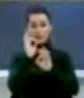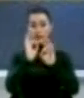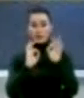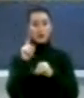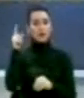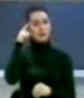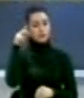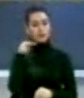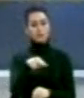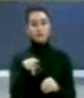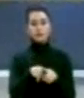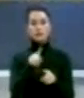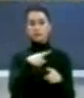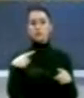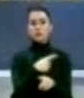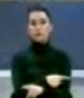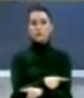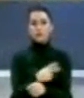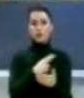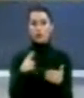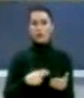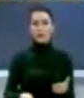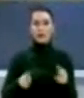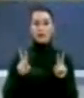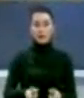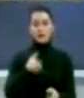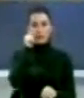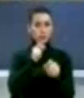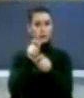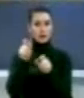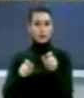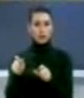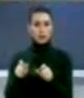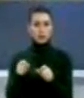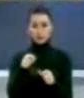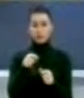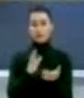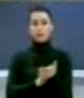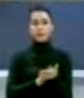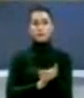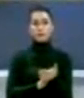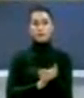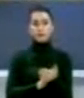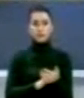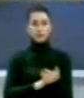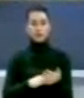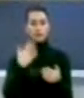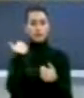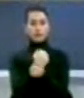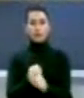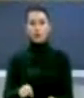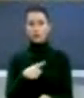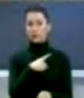e konsideron në kundërshtim me Konventën Evropiane për drejtat e njeriut. E keni rastin Sejdi Shfinci të